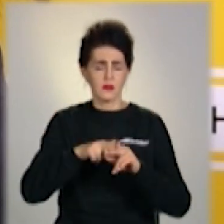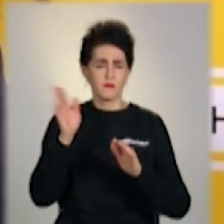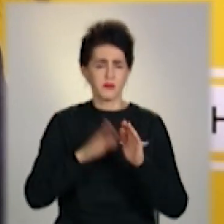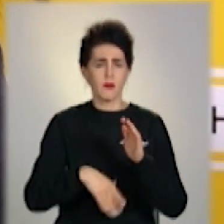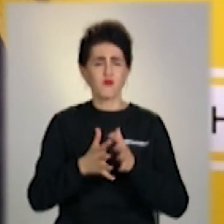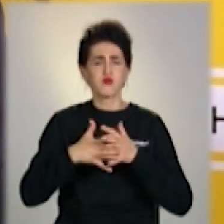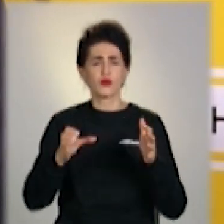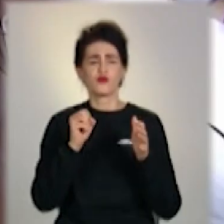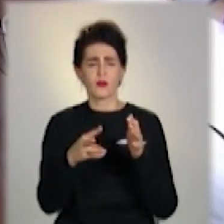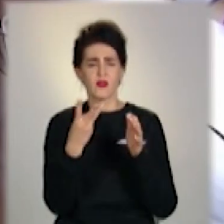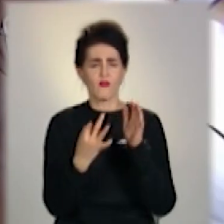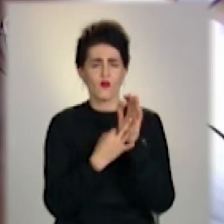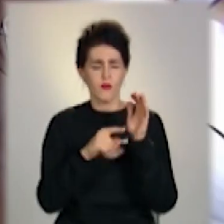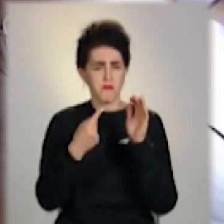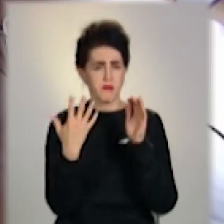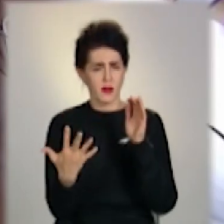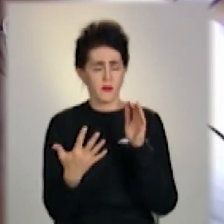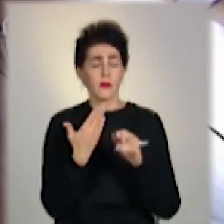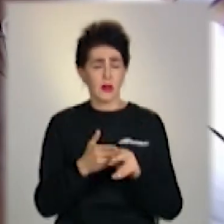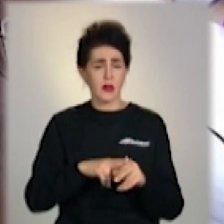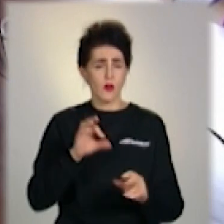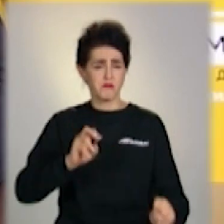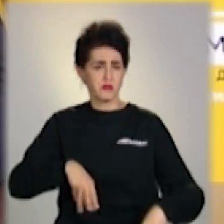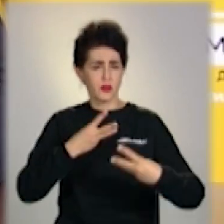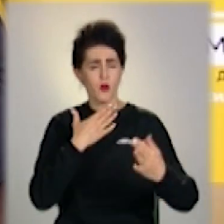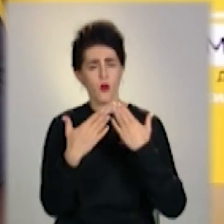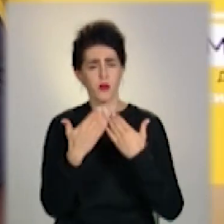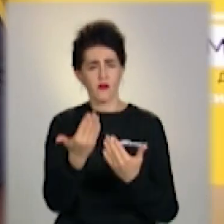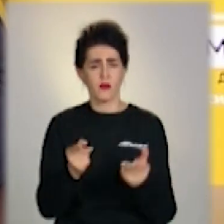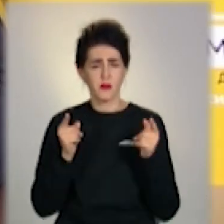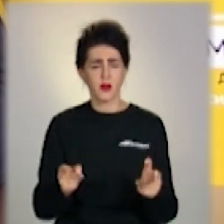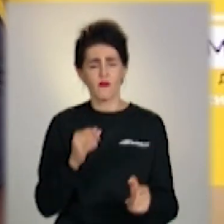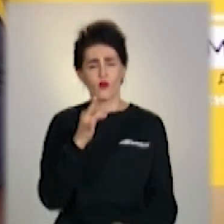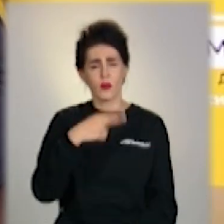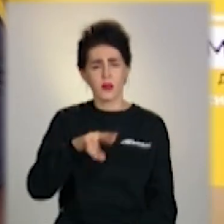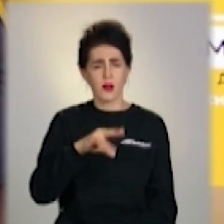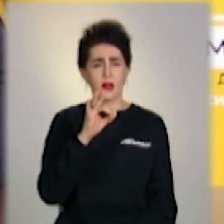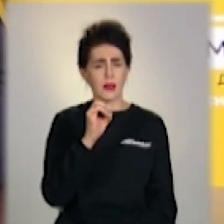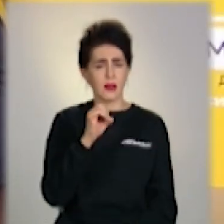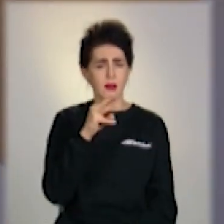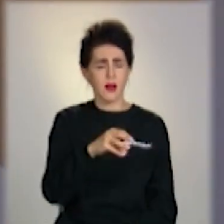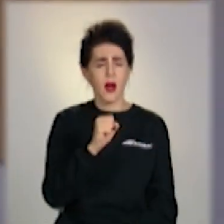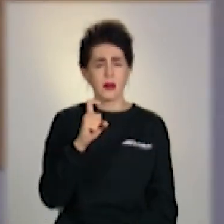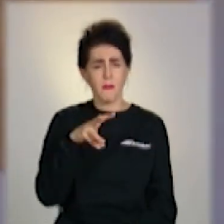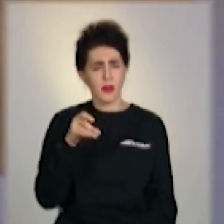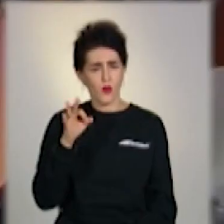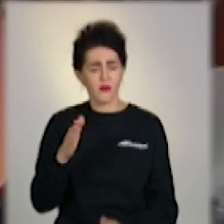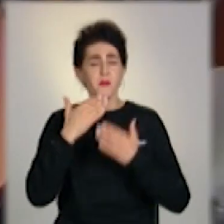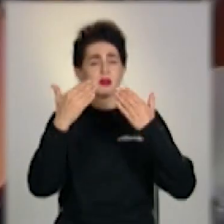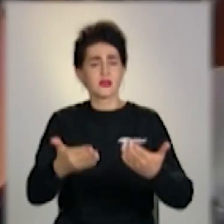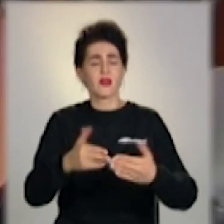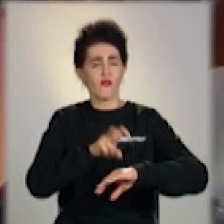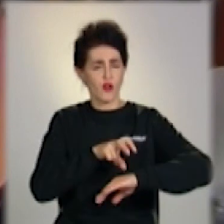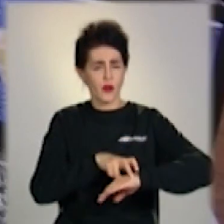ніж 38,5. Ця онлайн-розмова сталася в межах проєкту фонду Ріната Ахметова «Запитай у лікаря». Спілкування з